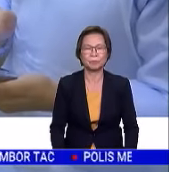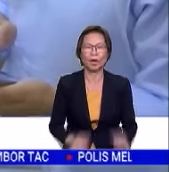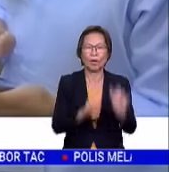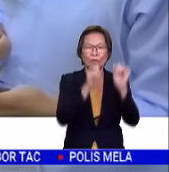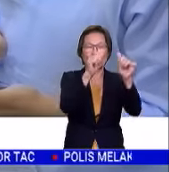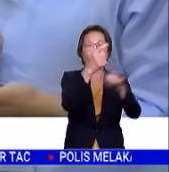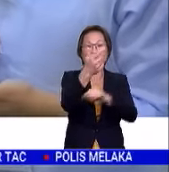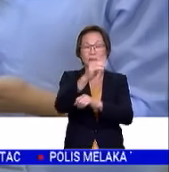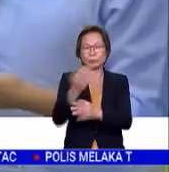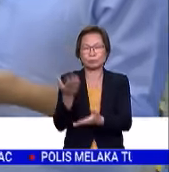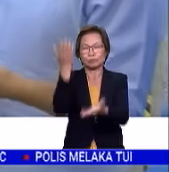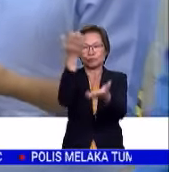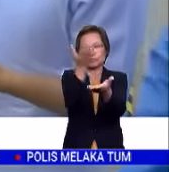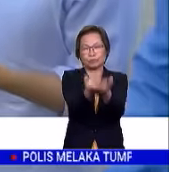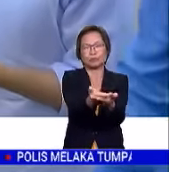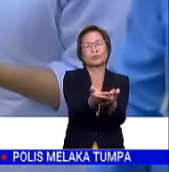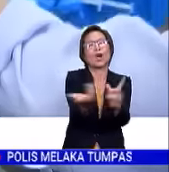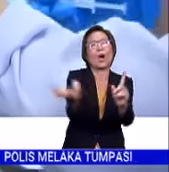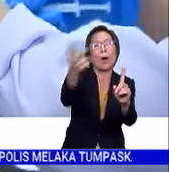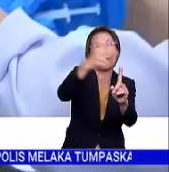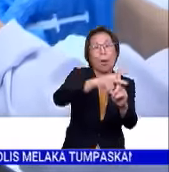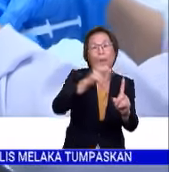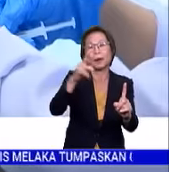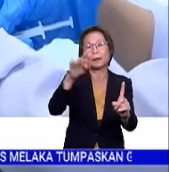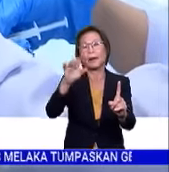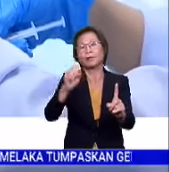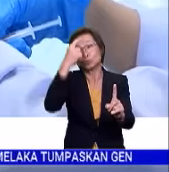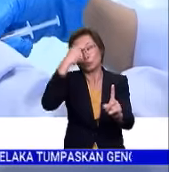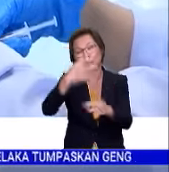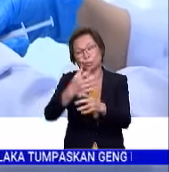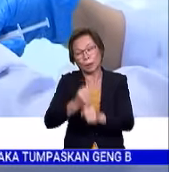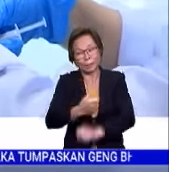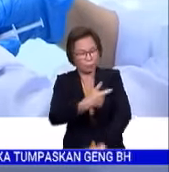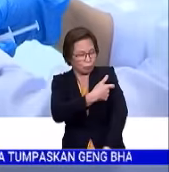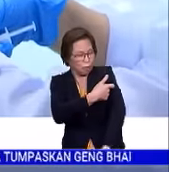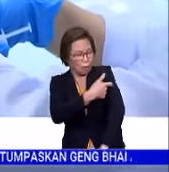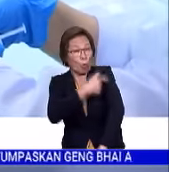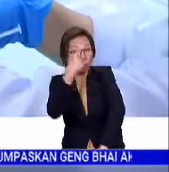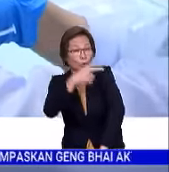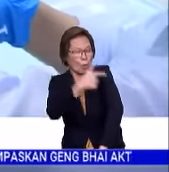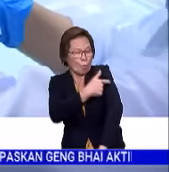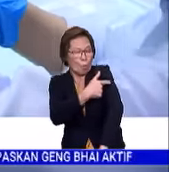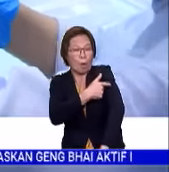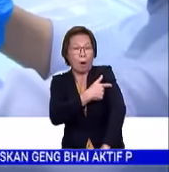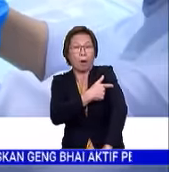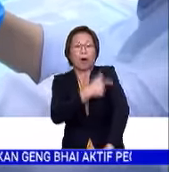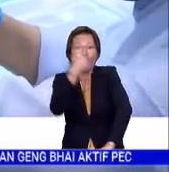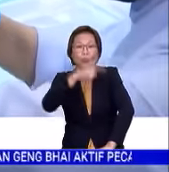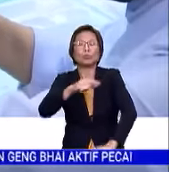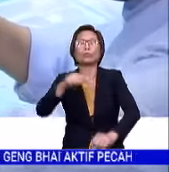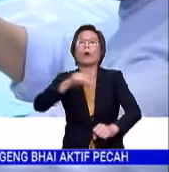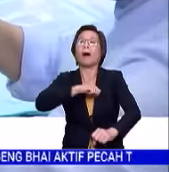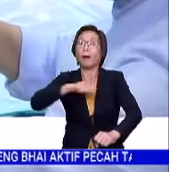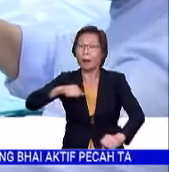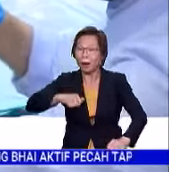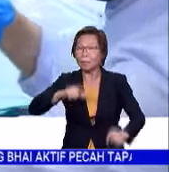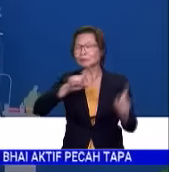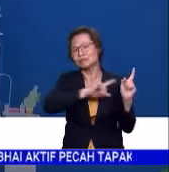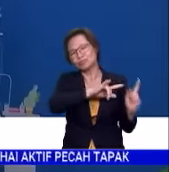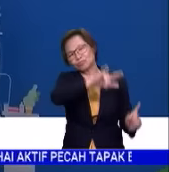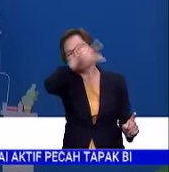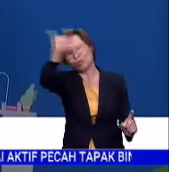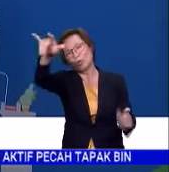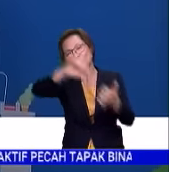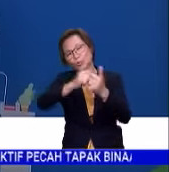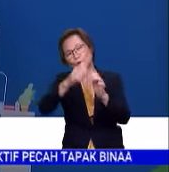Terdahulu, SAM mengemukakan permohonan kepada KBS untuk mendapatkan vaksin COVID-19 bagi ahli-ahlinya yang akan bertugas pada